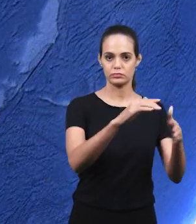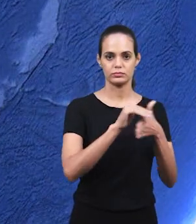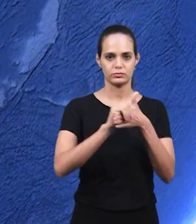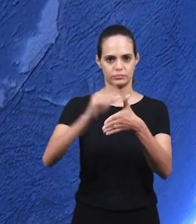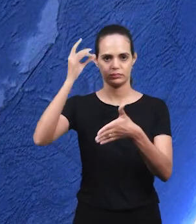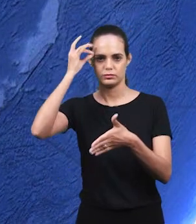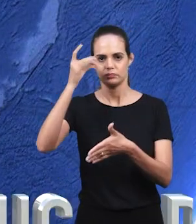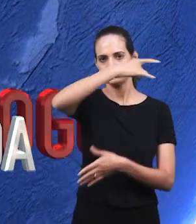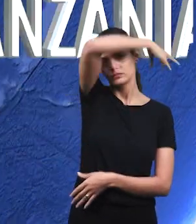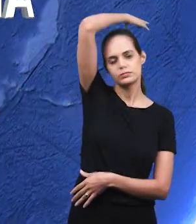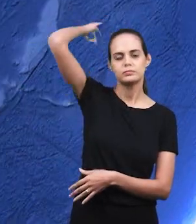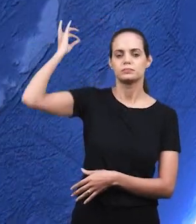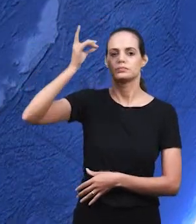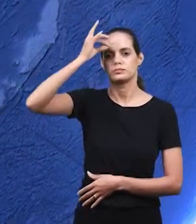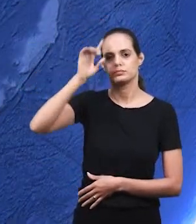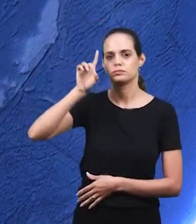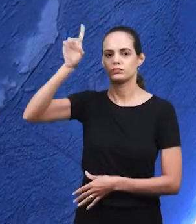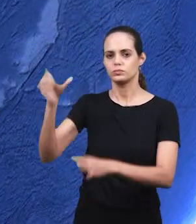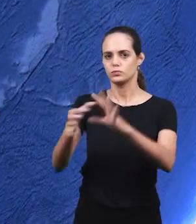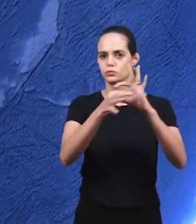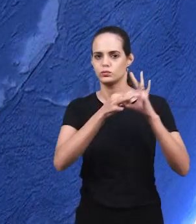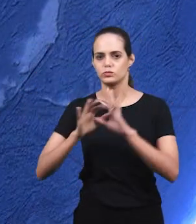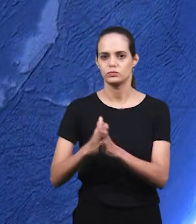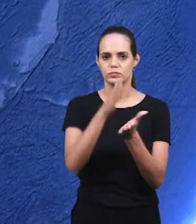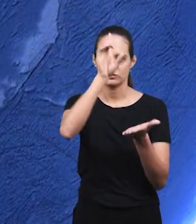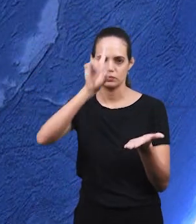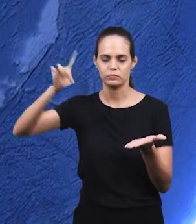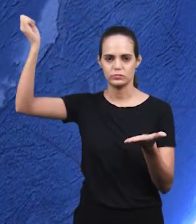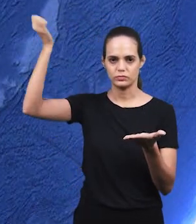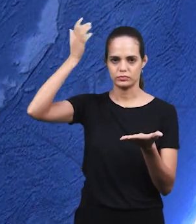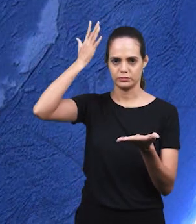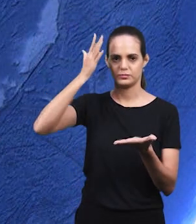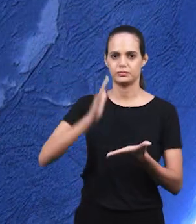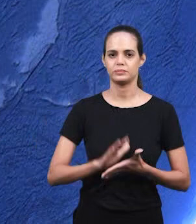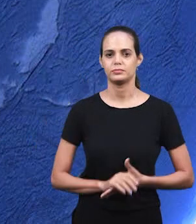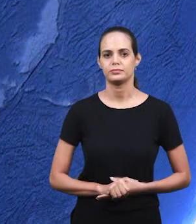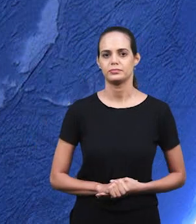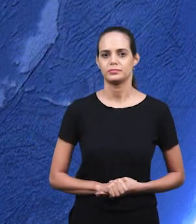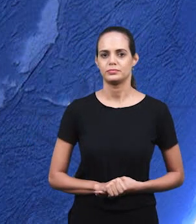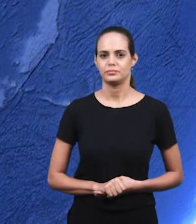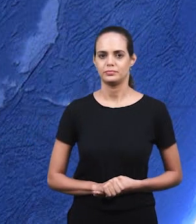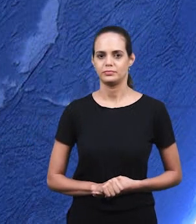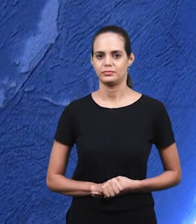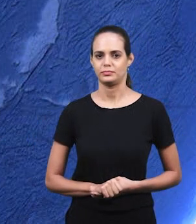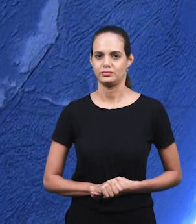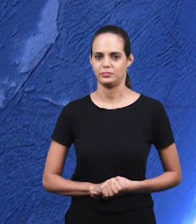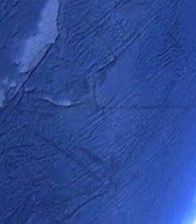direction du Saint-Esprit de Dieu et unies par la parole vivante.